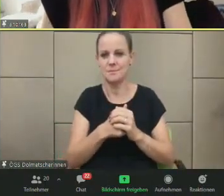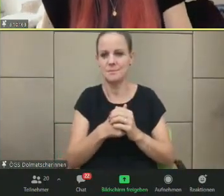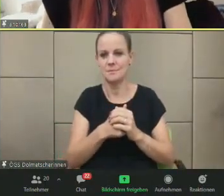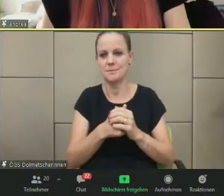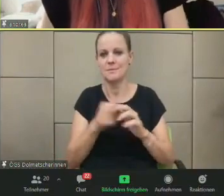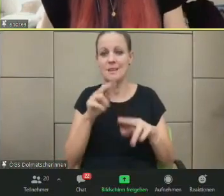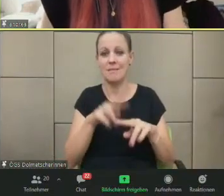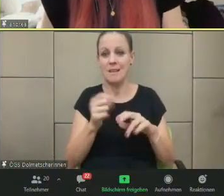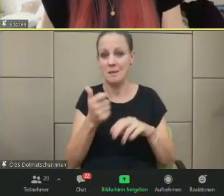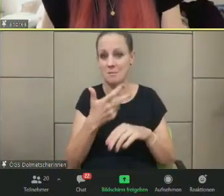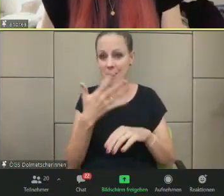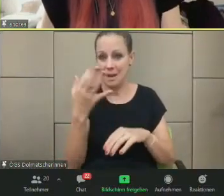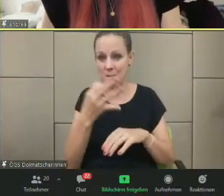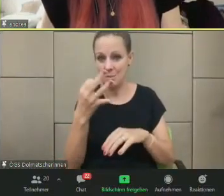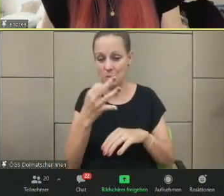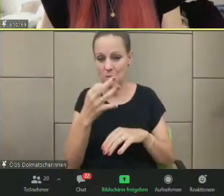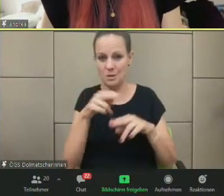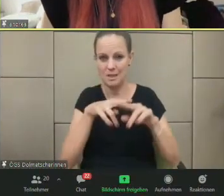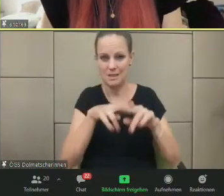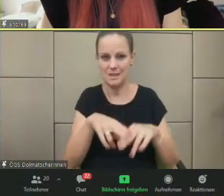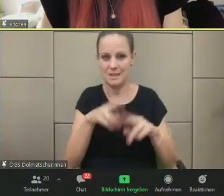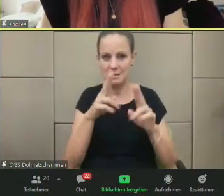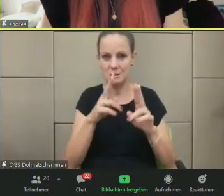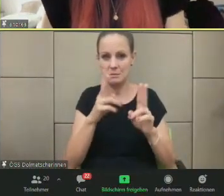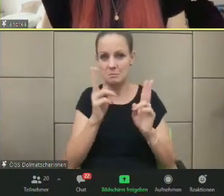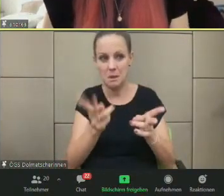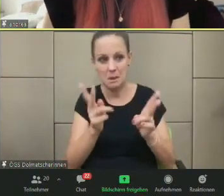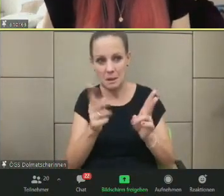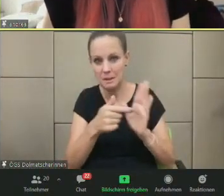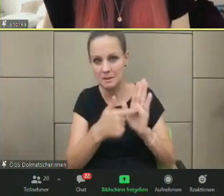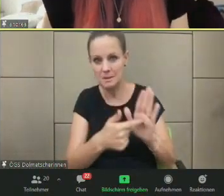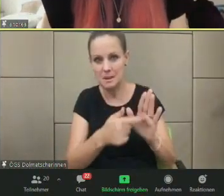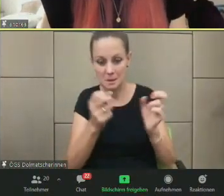wir vielleicht ein, zwei herzeigen, wenn das in Ordnung ist.